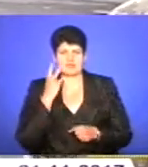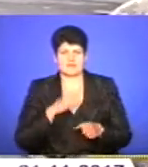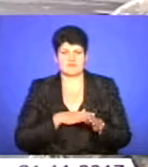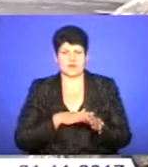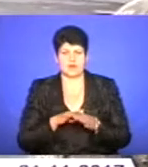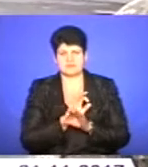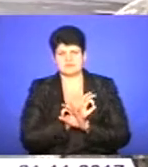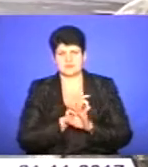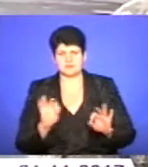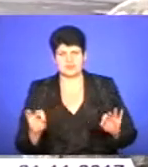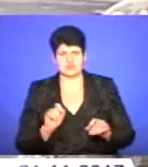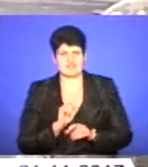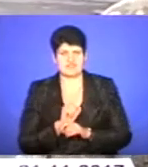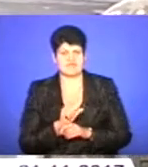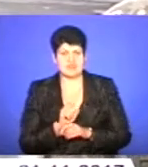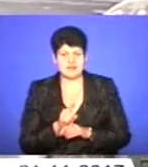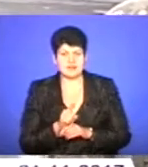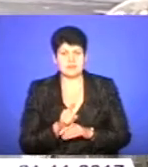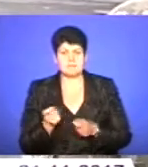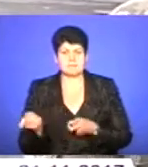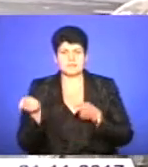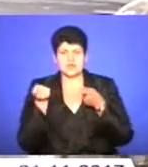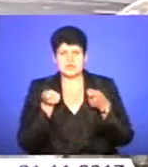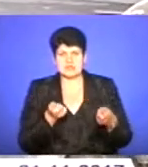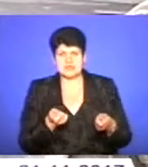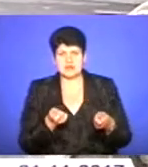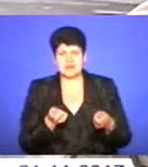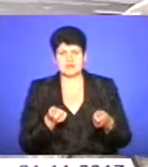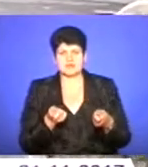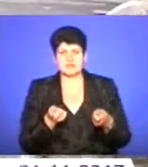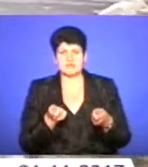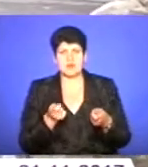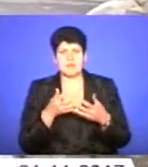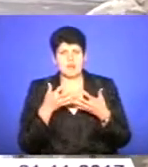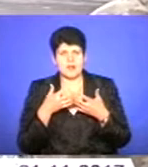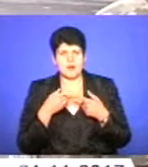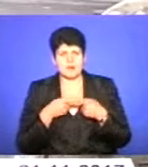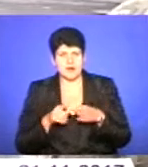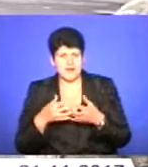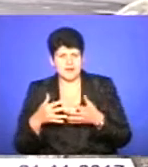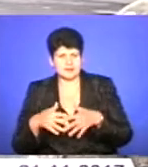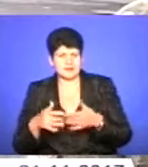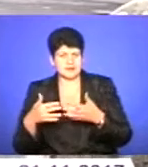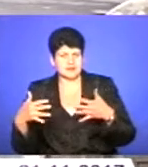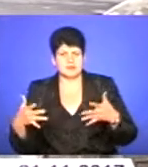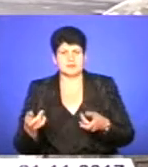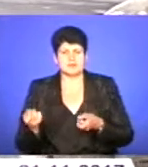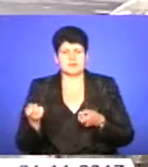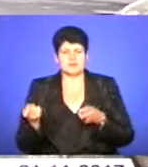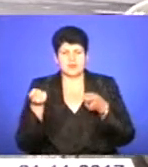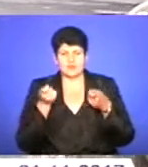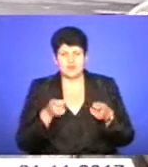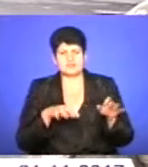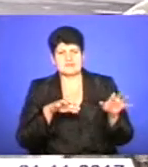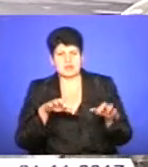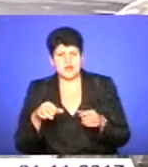на відміну поставлені завдання, доставляв в інженерне містечко обладнання, допомагав бійцям, привозив,